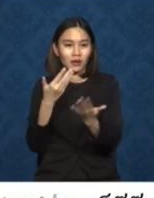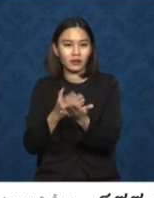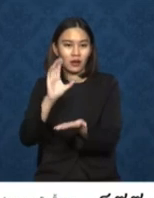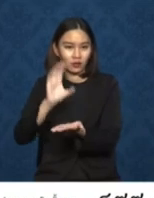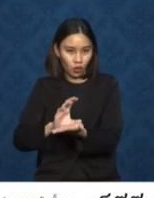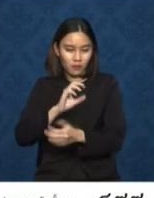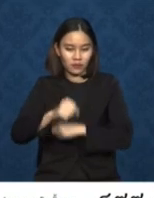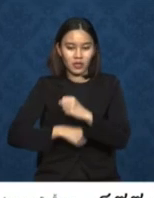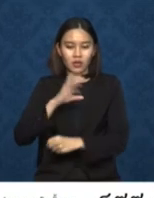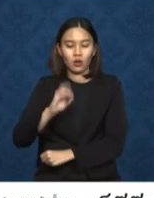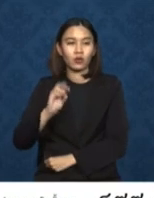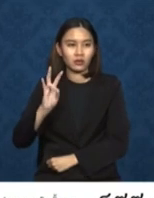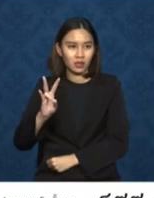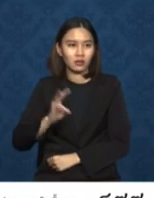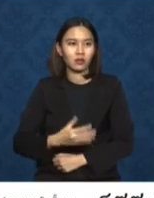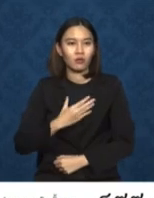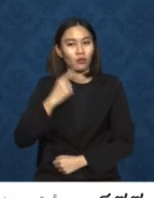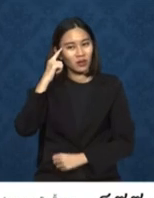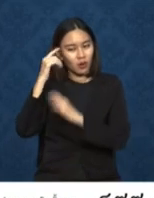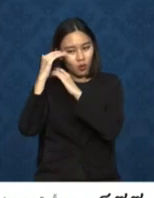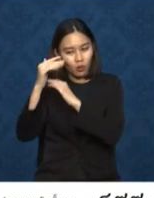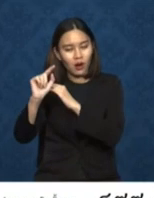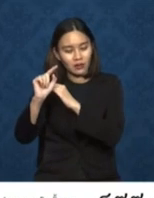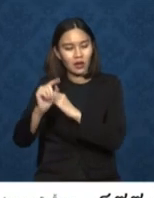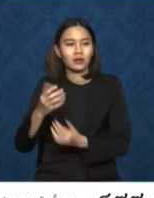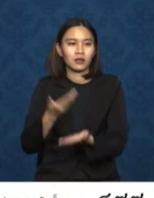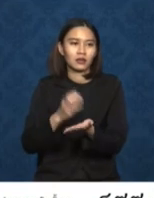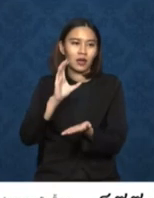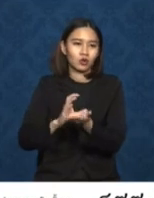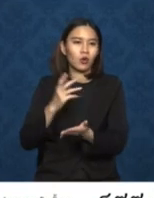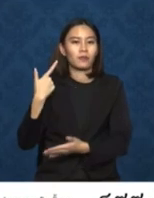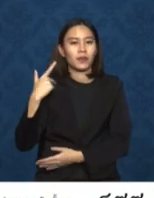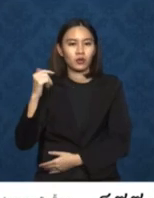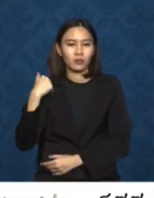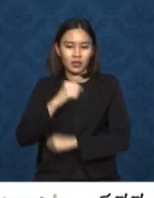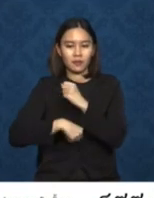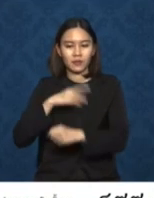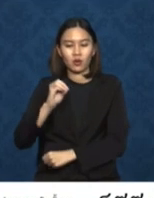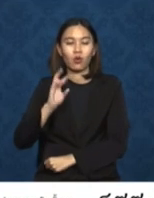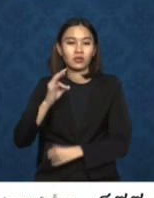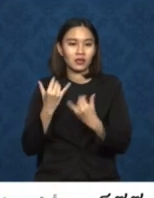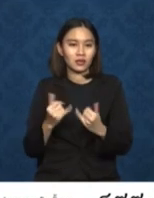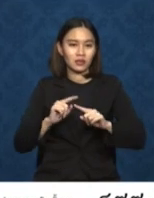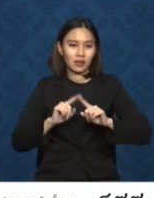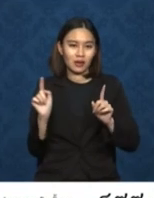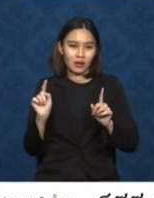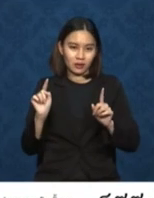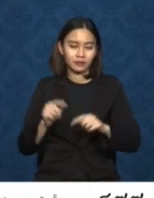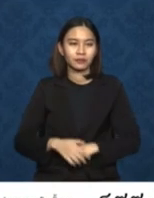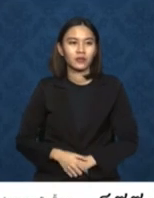ปี 67ผมวางวาจะเหงทระมาณที่มประโยชนนี้ ในป 67 นี้ครัแต่อยางไรก็ตาม